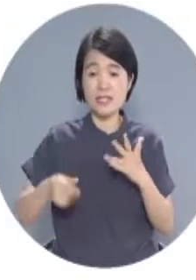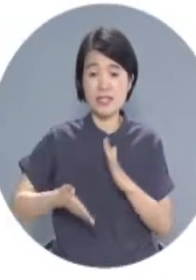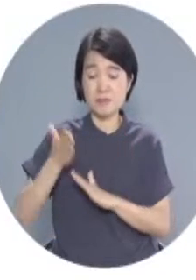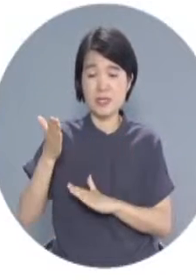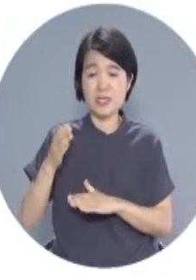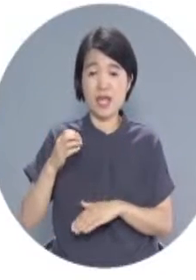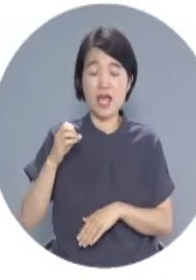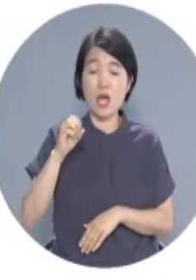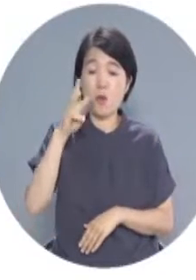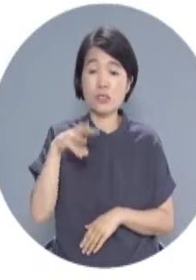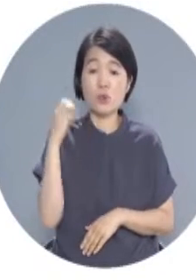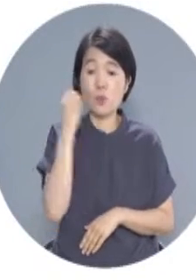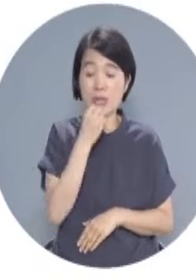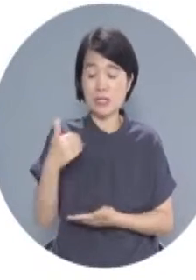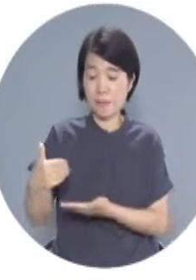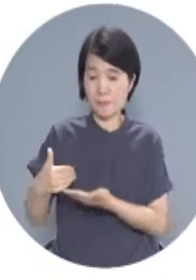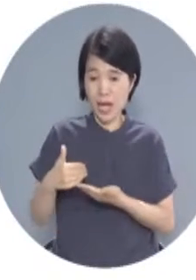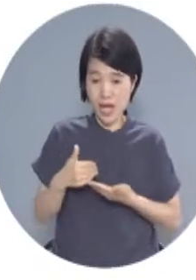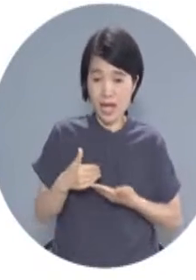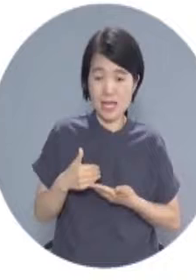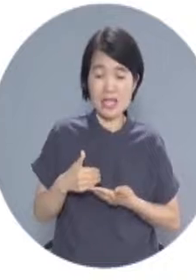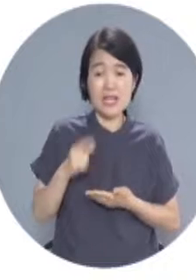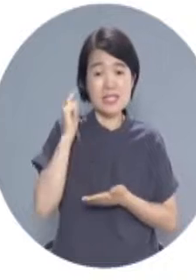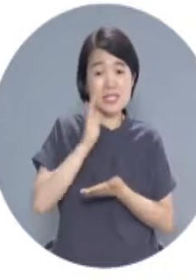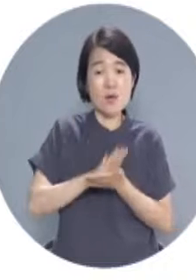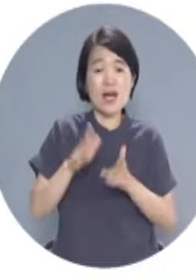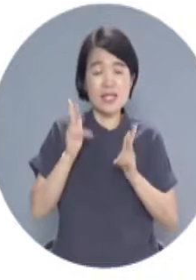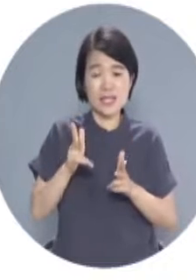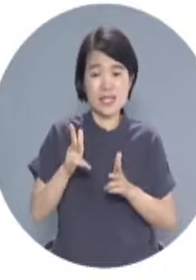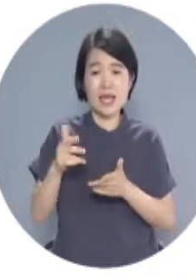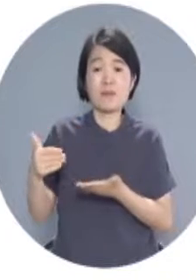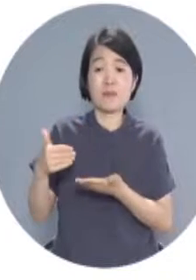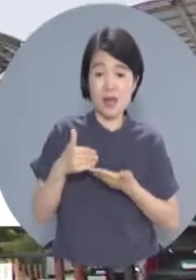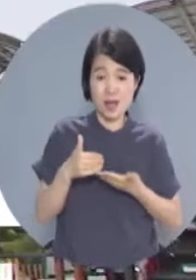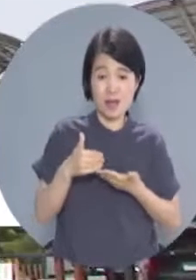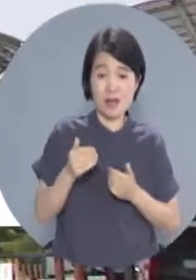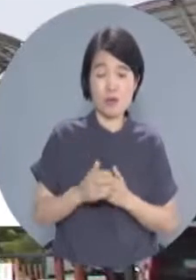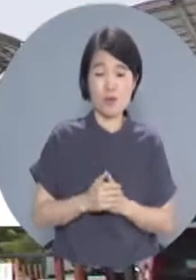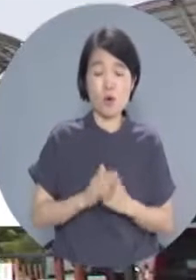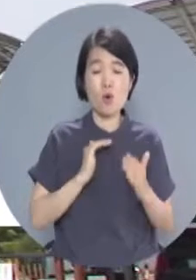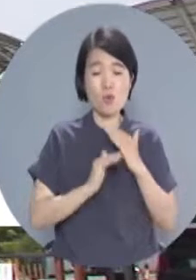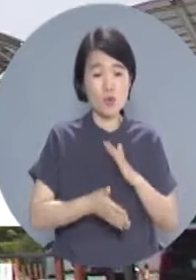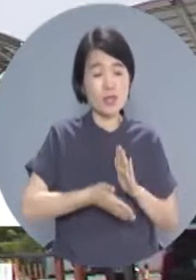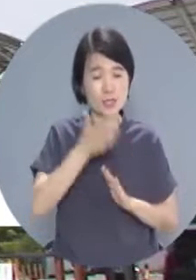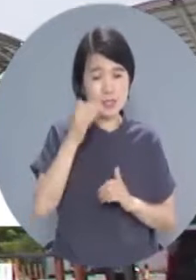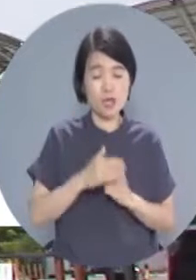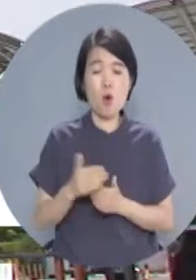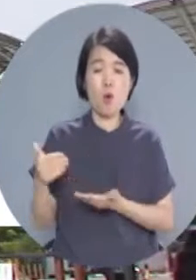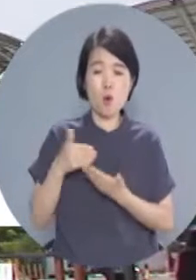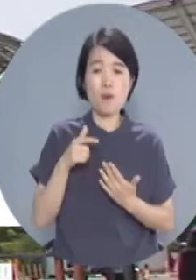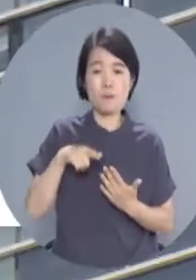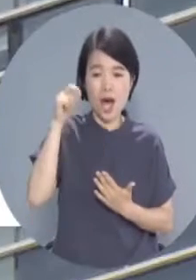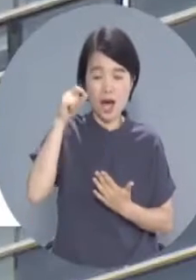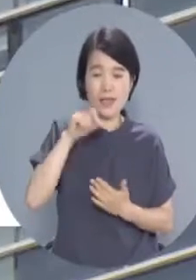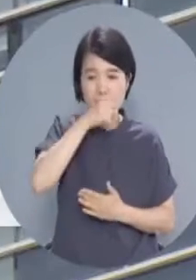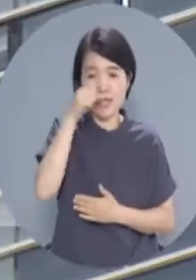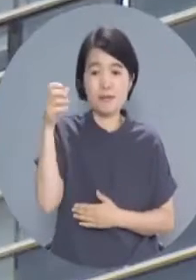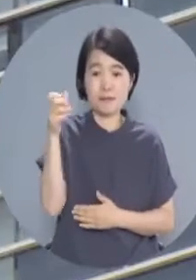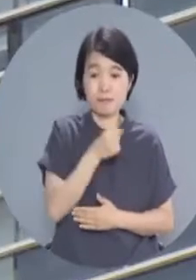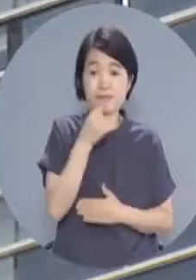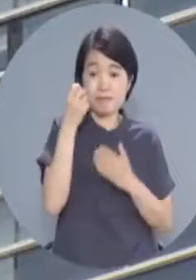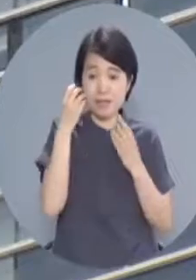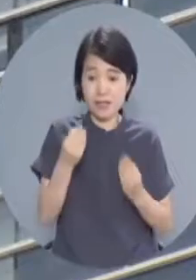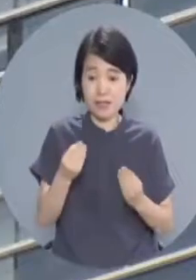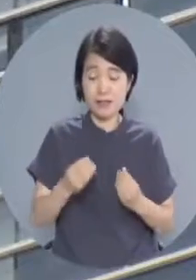시민이 광주시 홈페이지를 통해 에어커튼 도입을 공식 제안했고 이후 시는 이 의견을 채택해 예산도